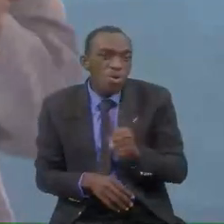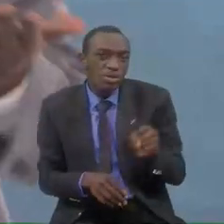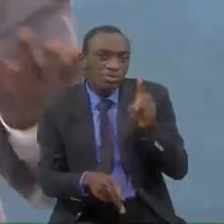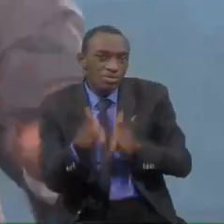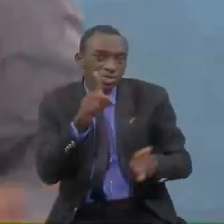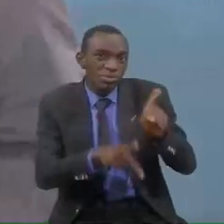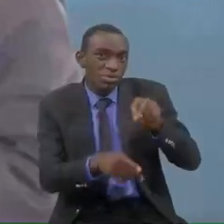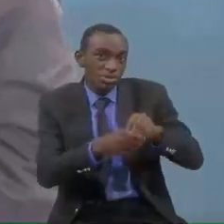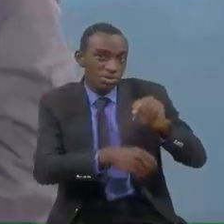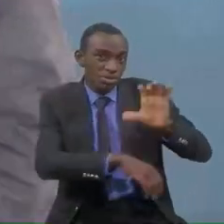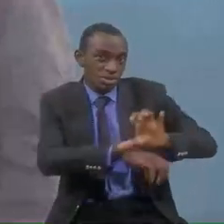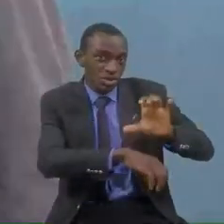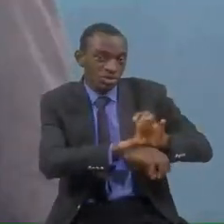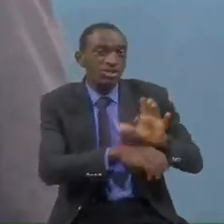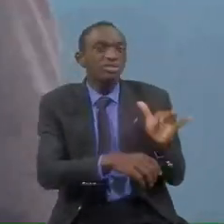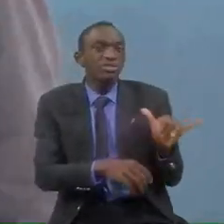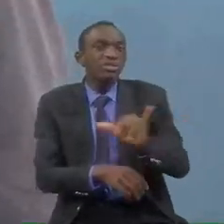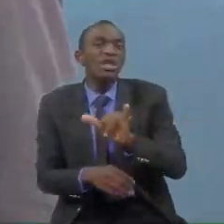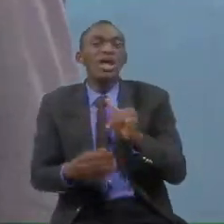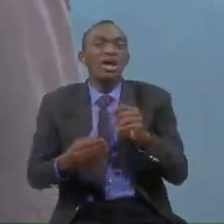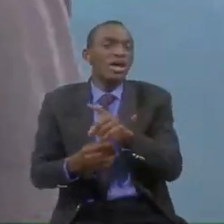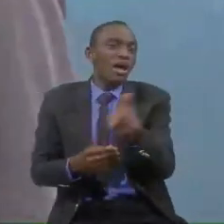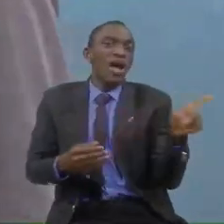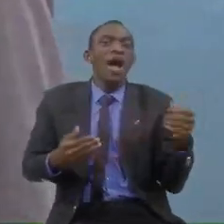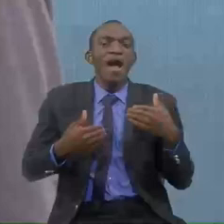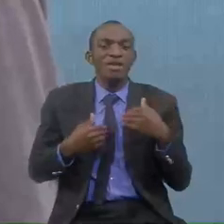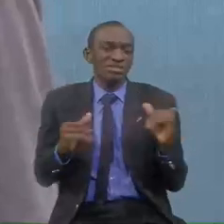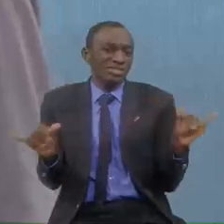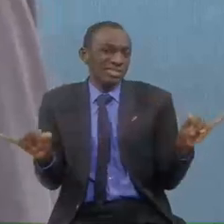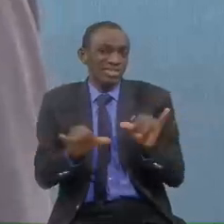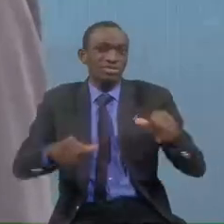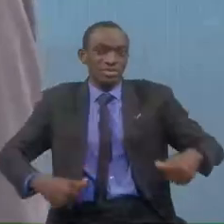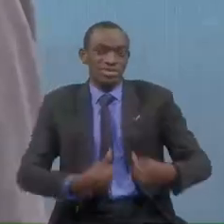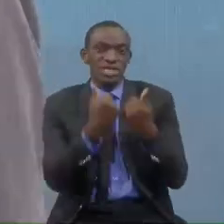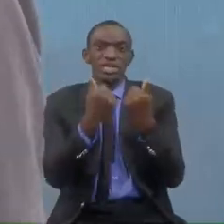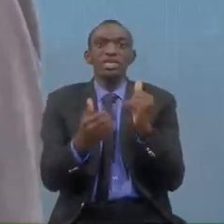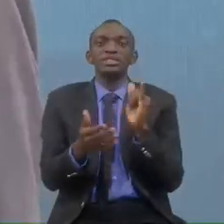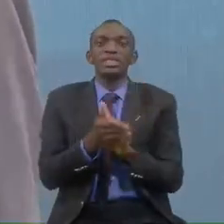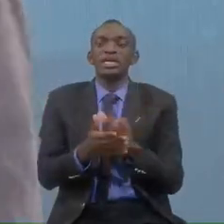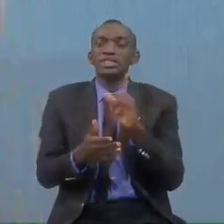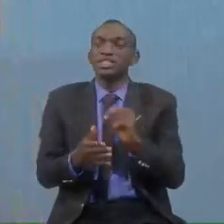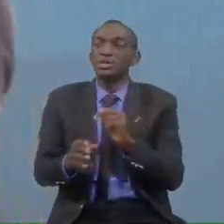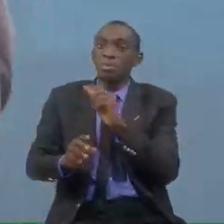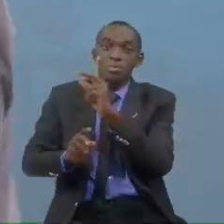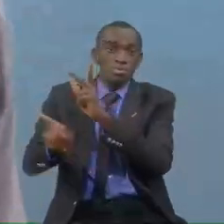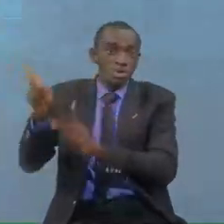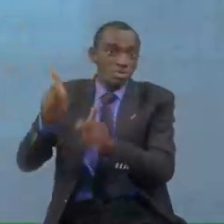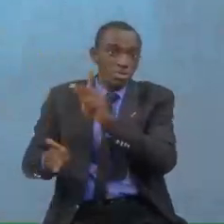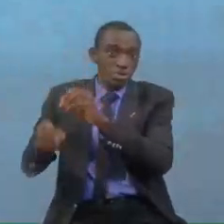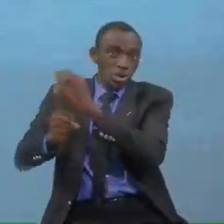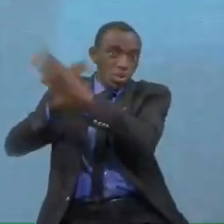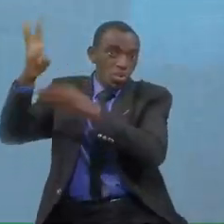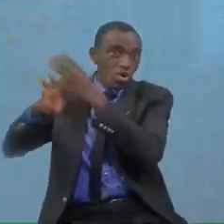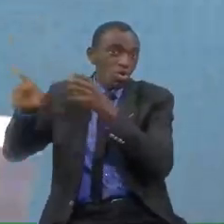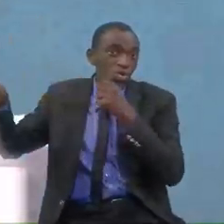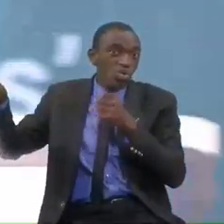les personnes âgées dans l'Église ont le même défi comme les anciens,